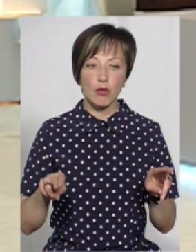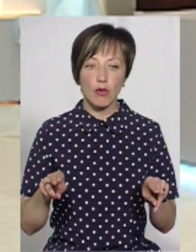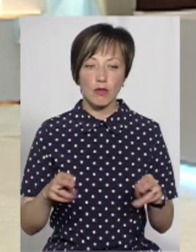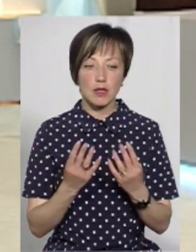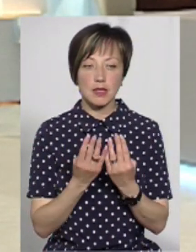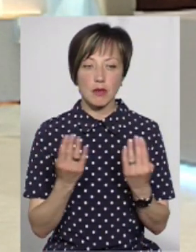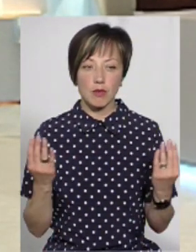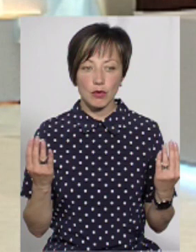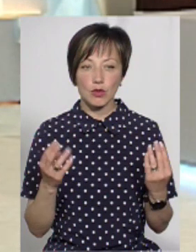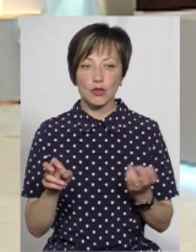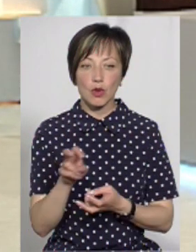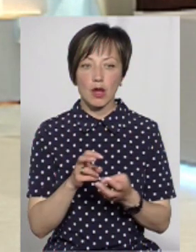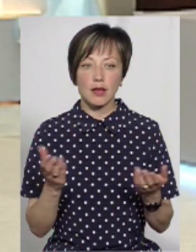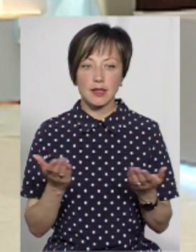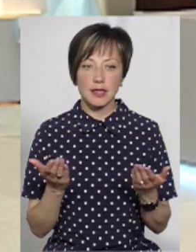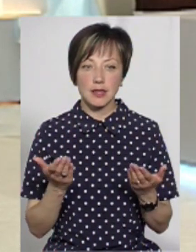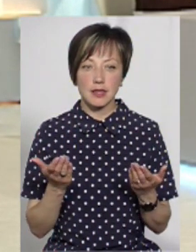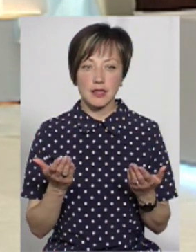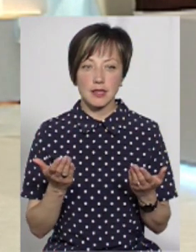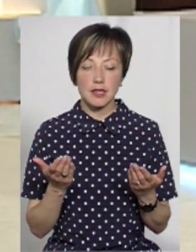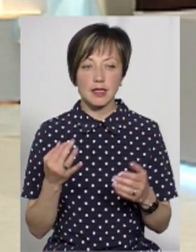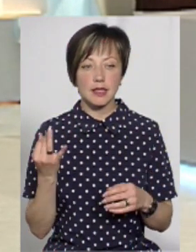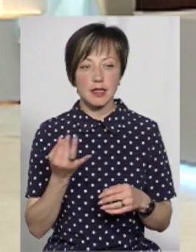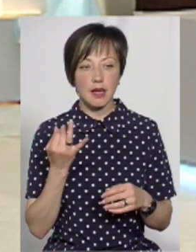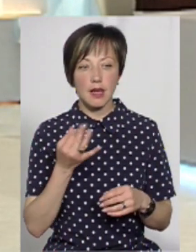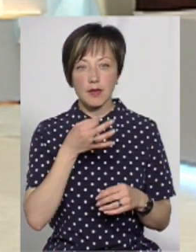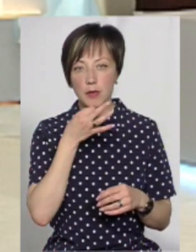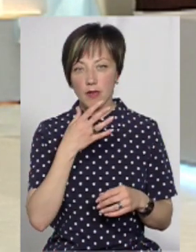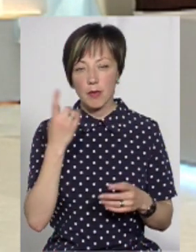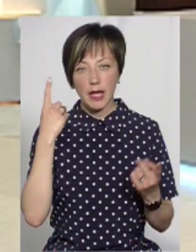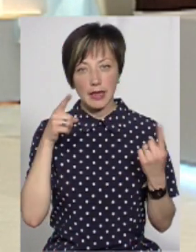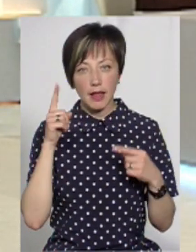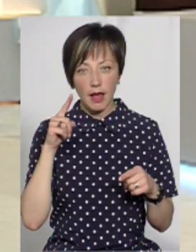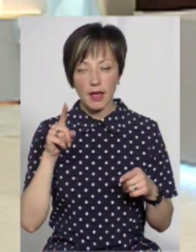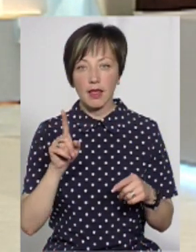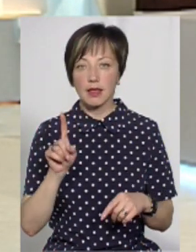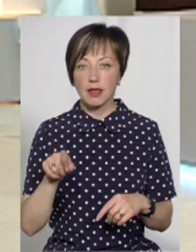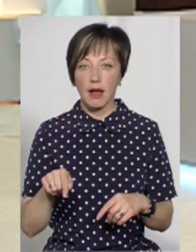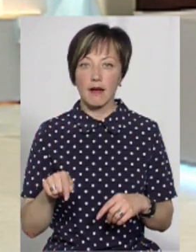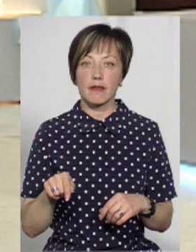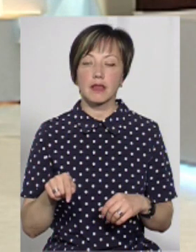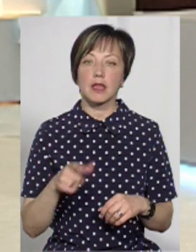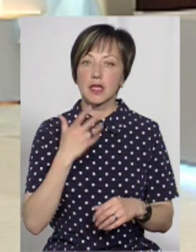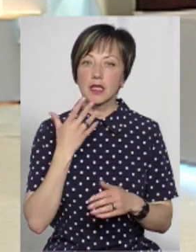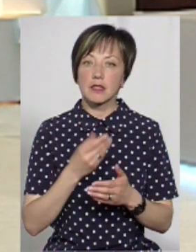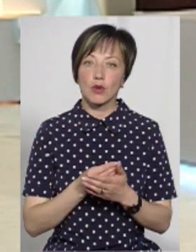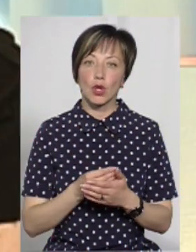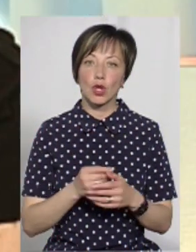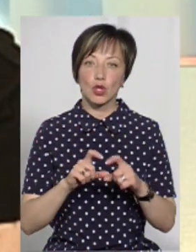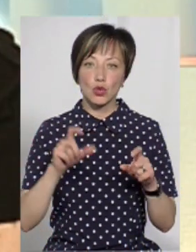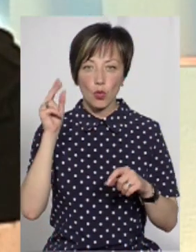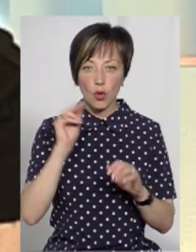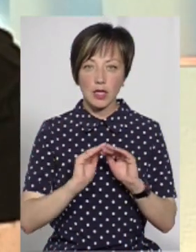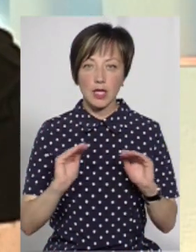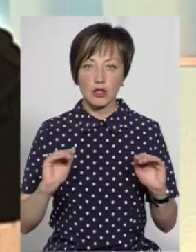розфарбовують забори, шукають якісь цікаві, привабливі ідеї. Навіть вже свої школи,